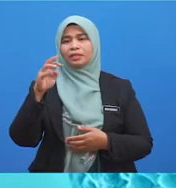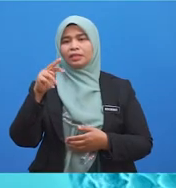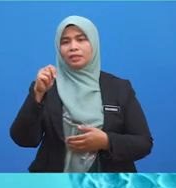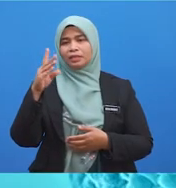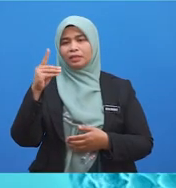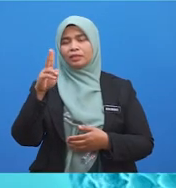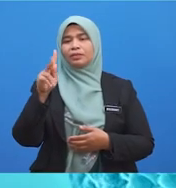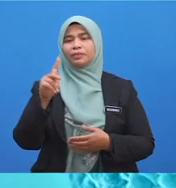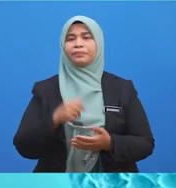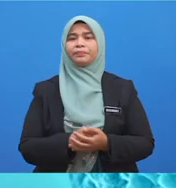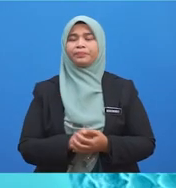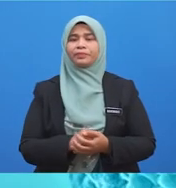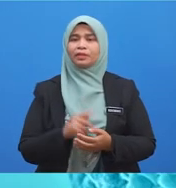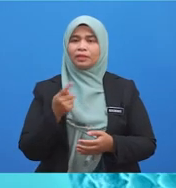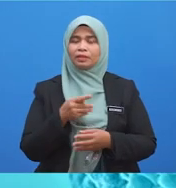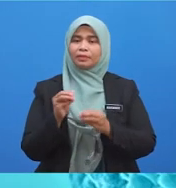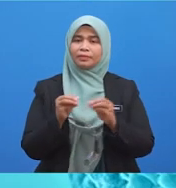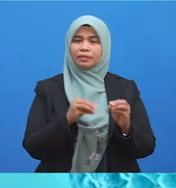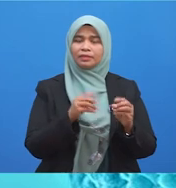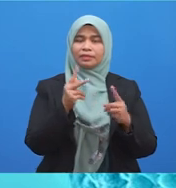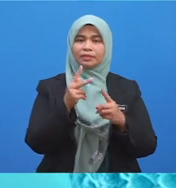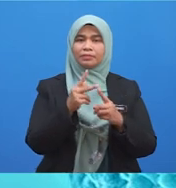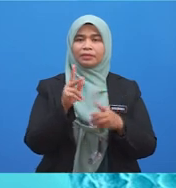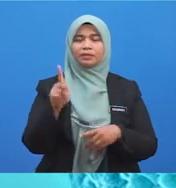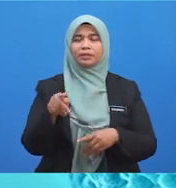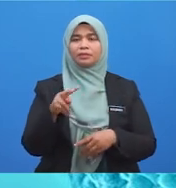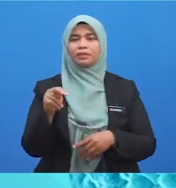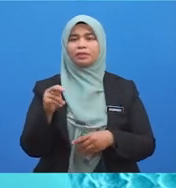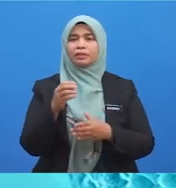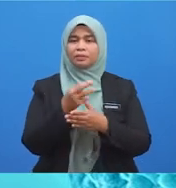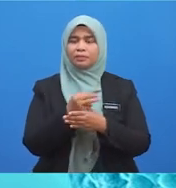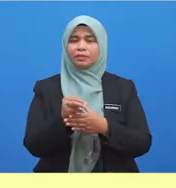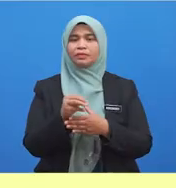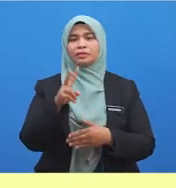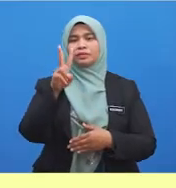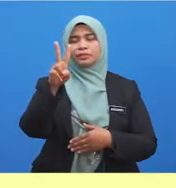Kita beralih pula kepada keperluan meiosis yang kedua.